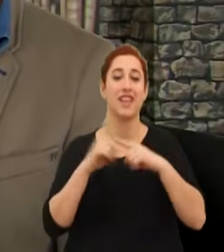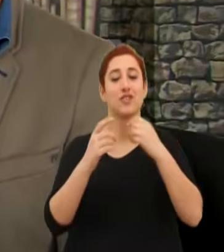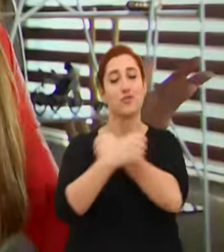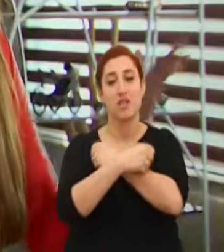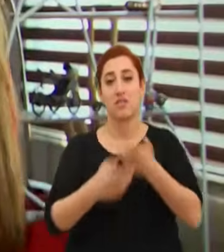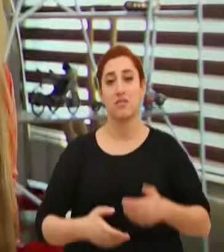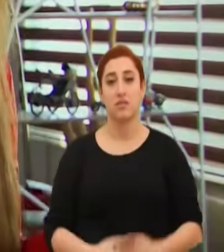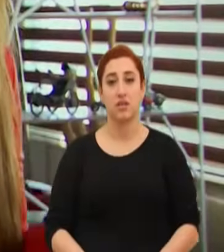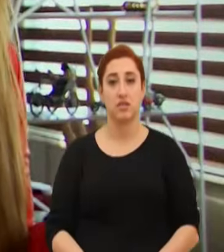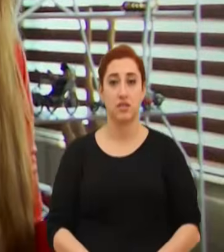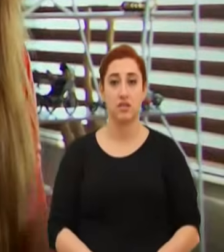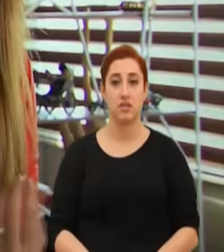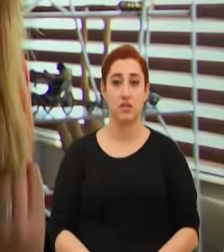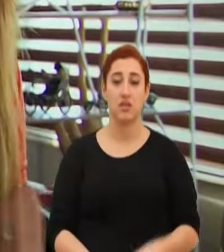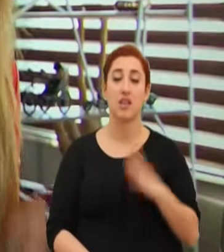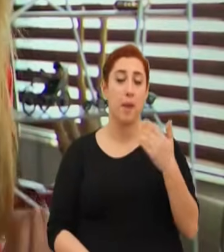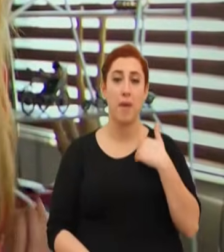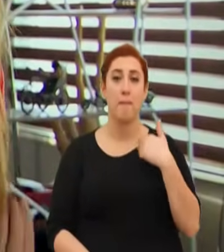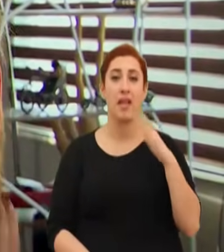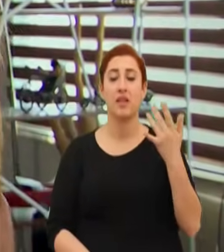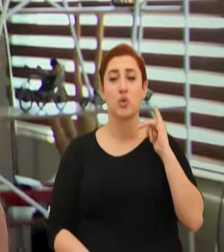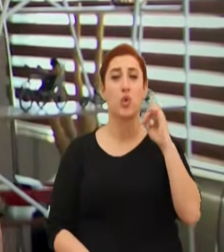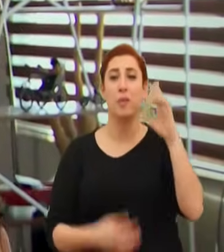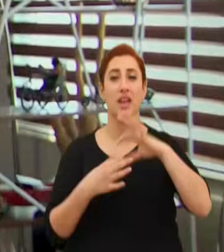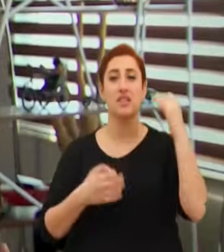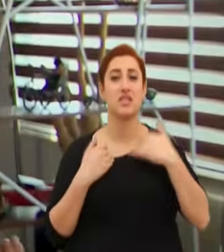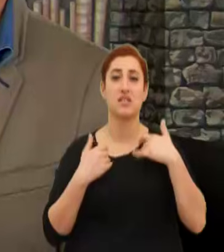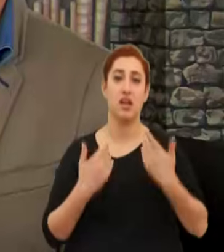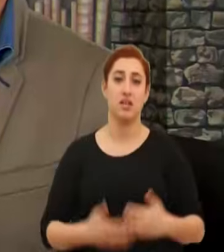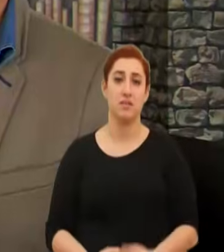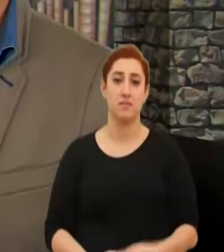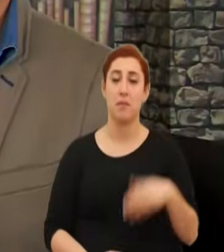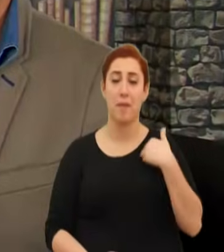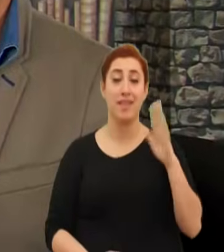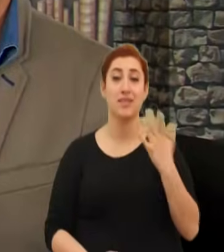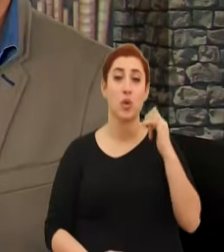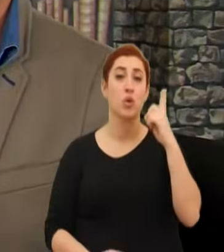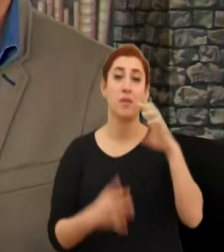sarılması hayatım. Ya ben ne kadar kötü bir insanım ya.